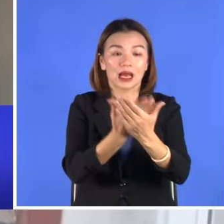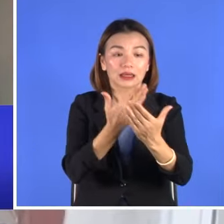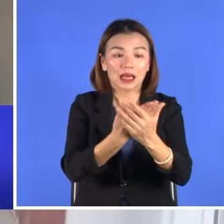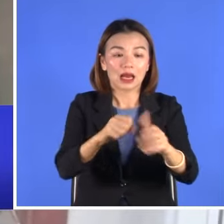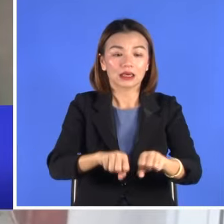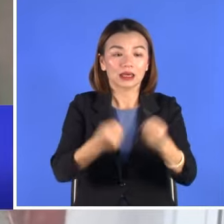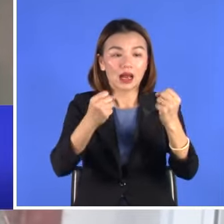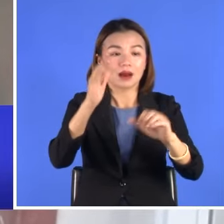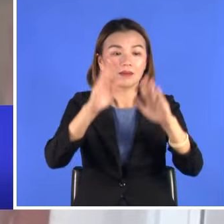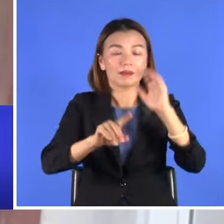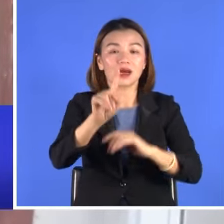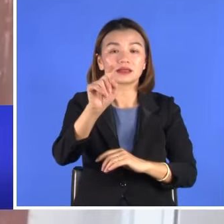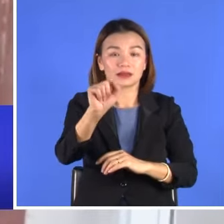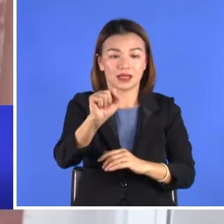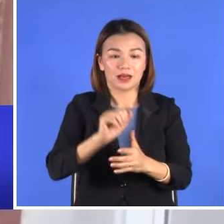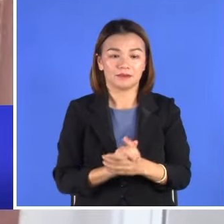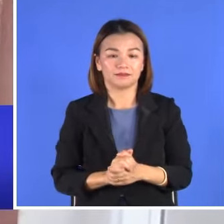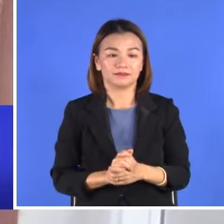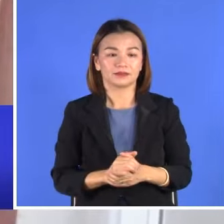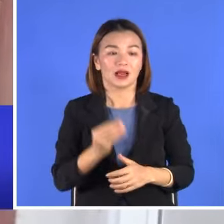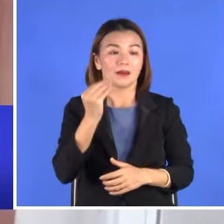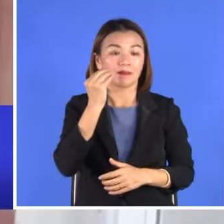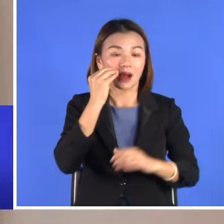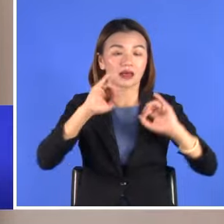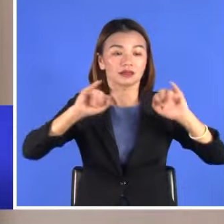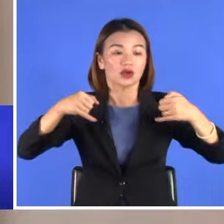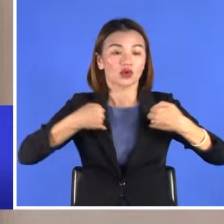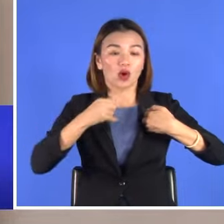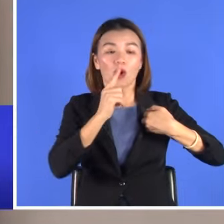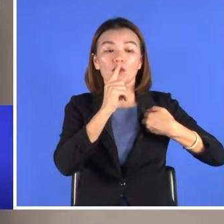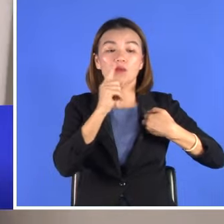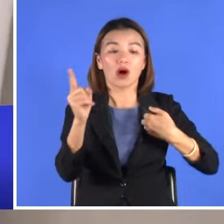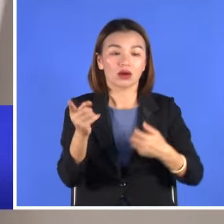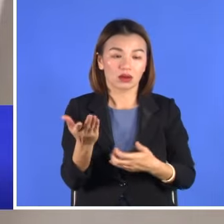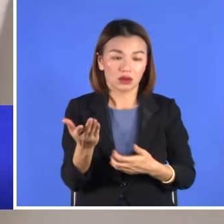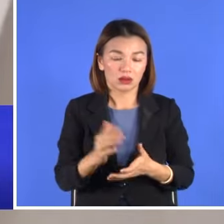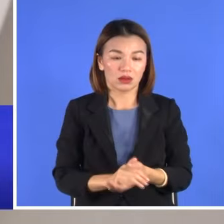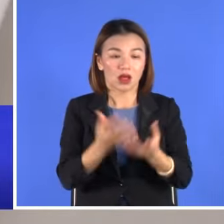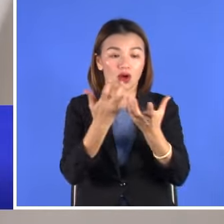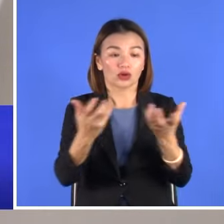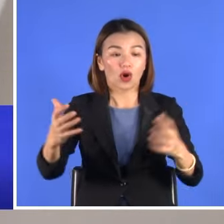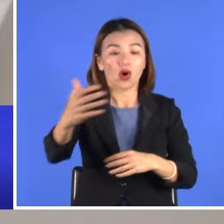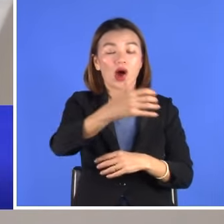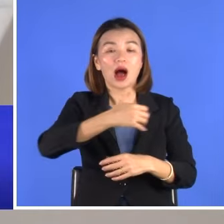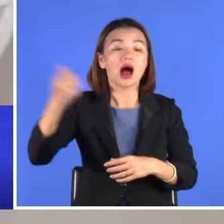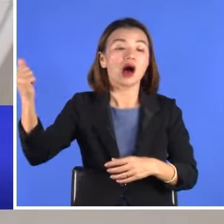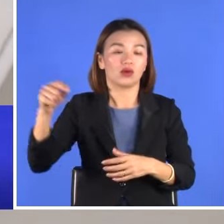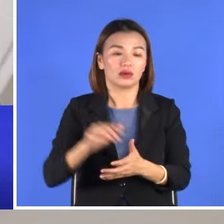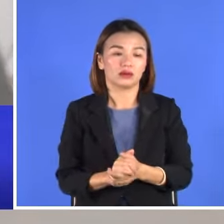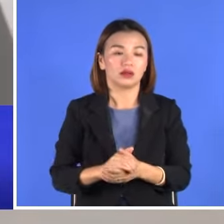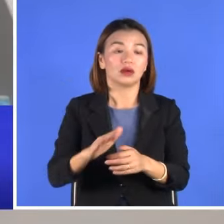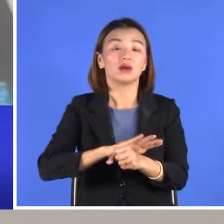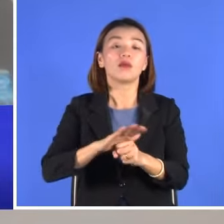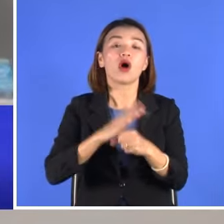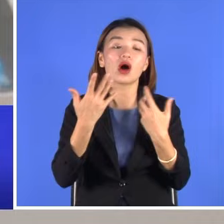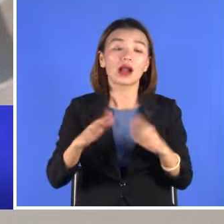บาทเจ้าของบ้านพูดแกนประชดบอกโจรบอกว่าทรัพย์สินที่เอาไปอ่ะเอาไปพอยัง